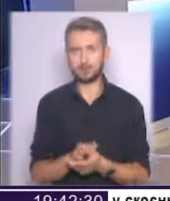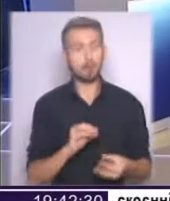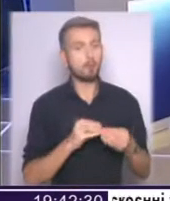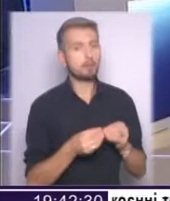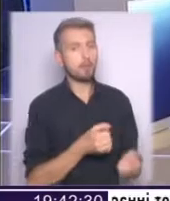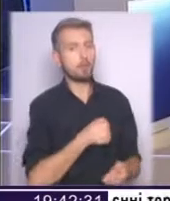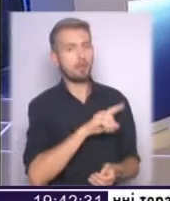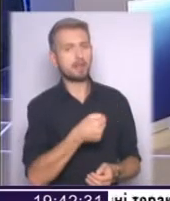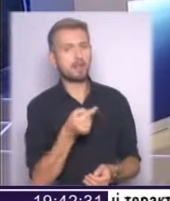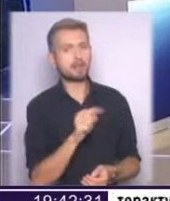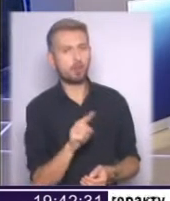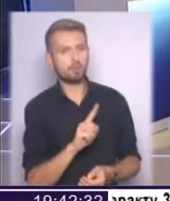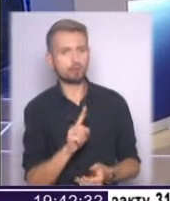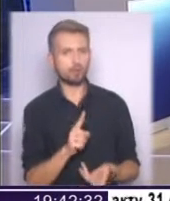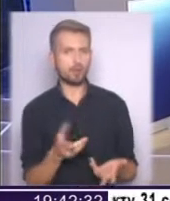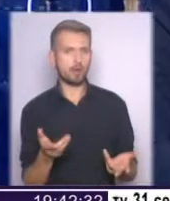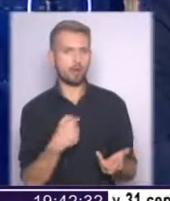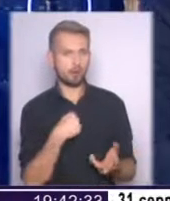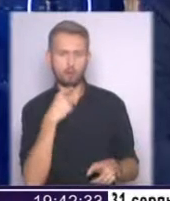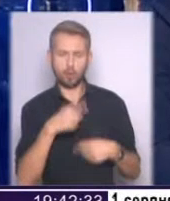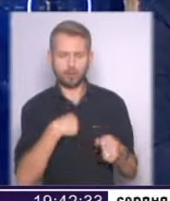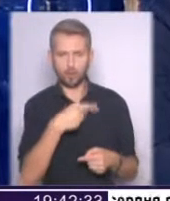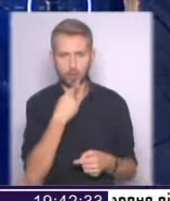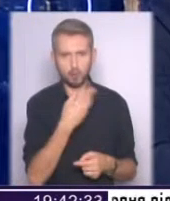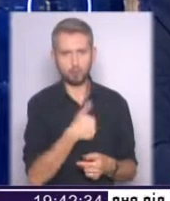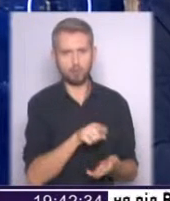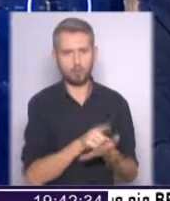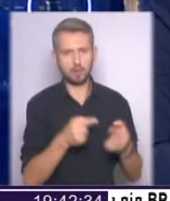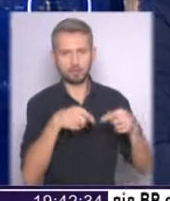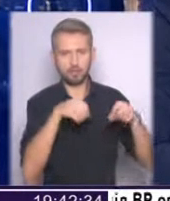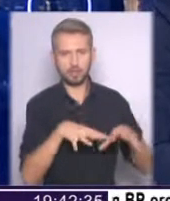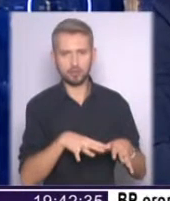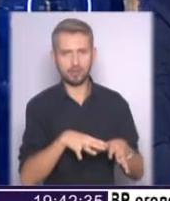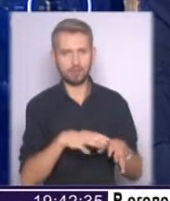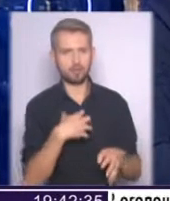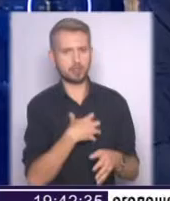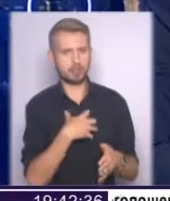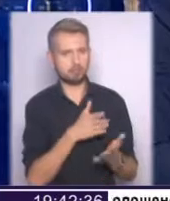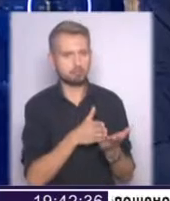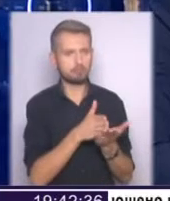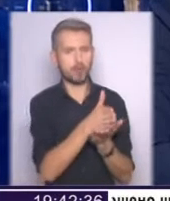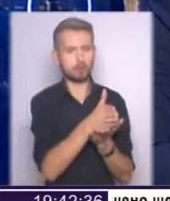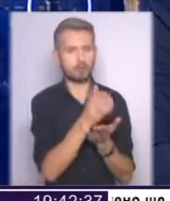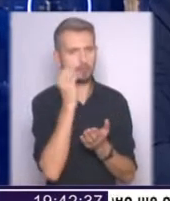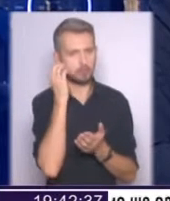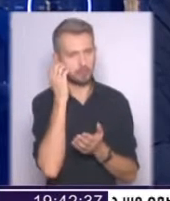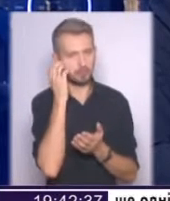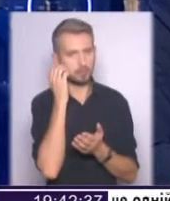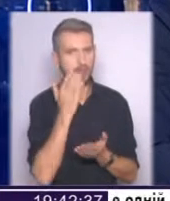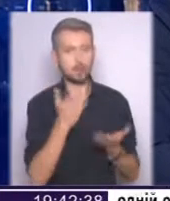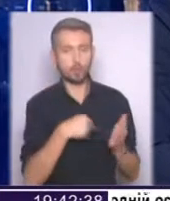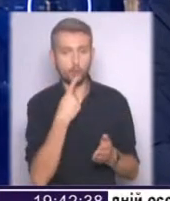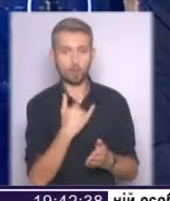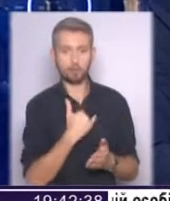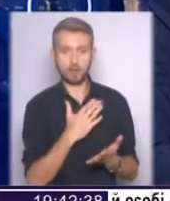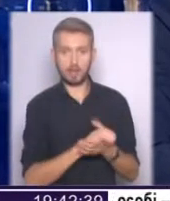мобілізації ще в тому, все-таки знаєте, що я постійно про це кажу, що ми повинні визначитись стратегічним вектором. Тобто, якщо ми говоримо про те, що у нас є мирний